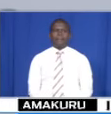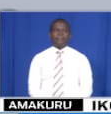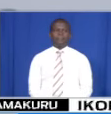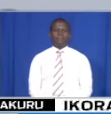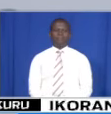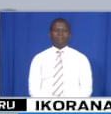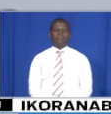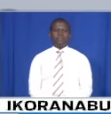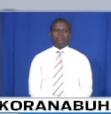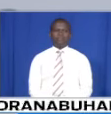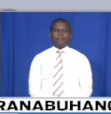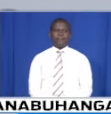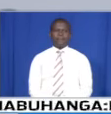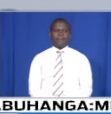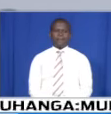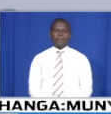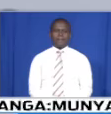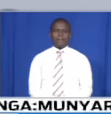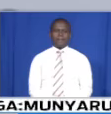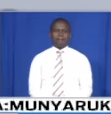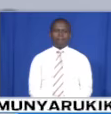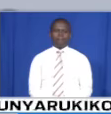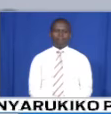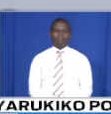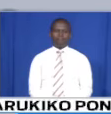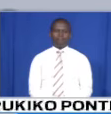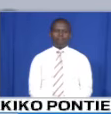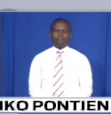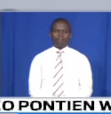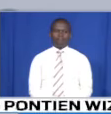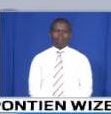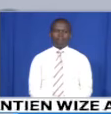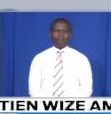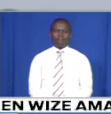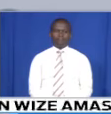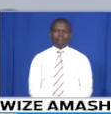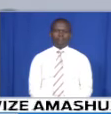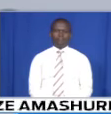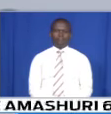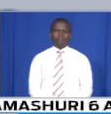dumping ground for second hand cars or second hand anything.